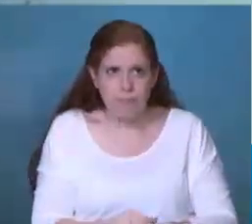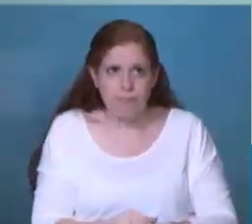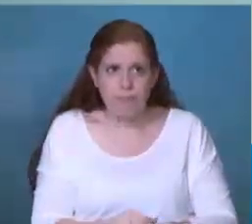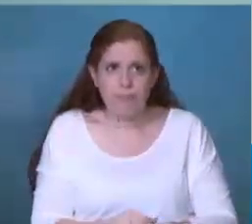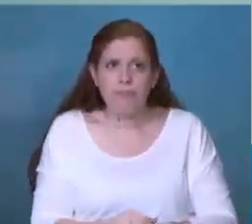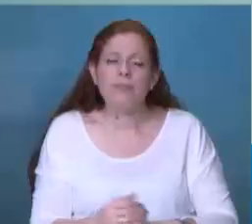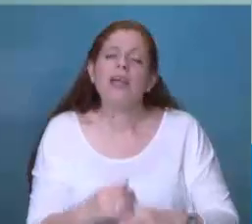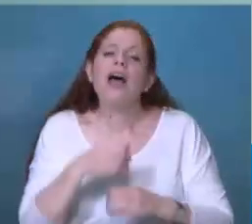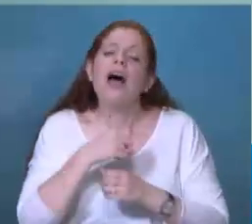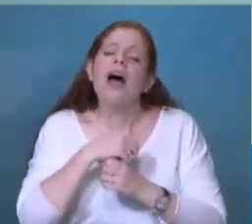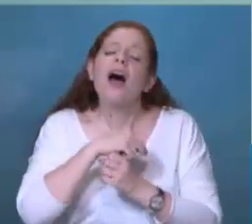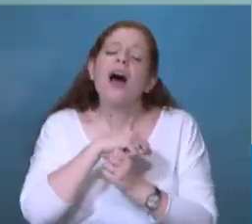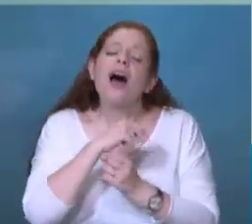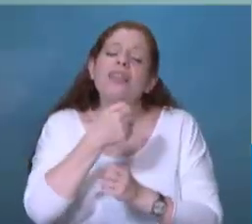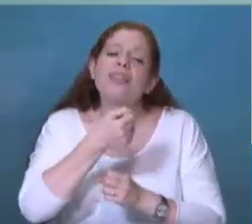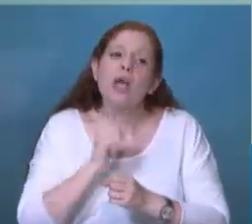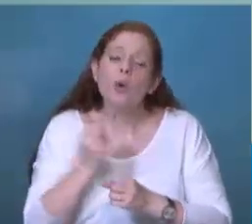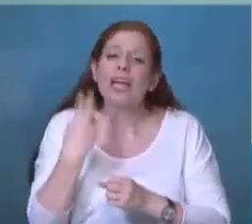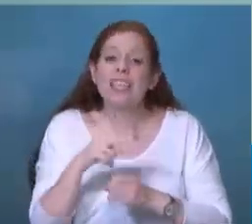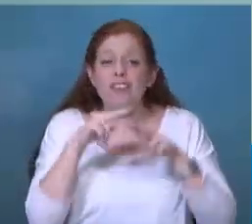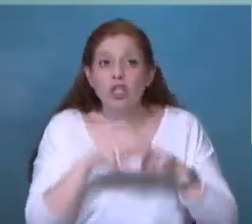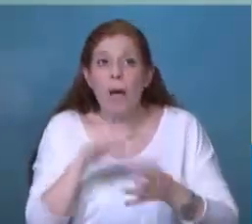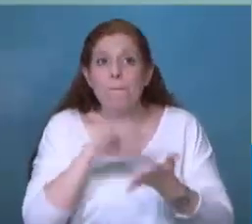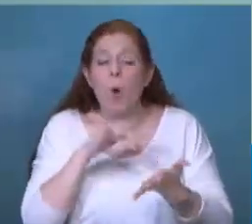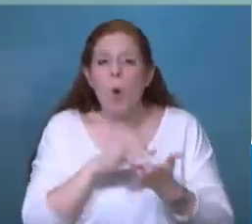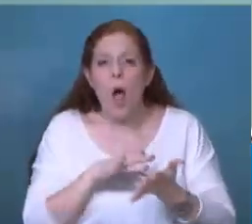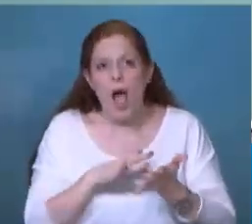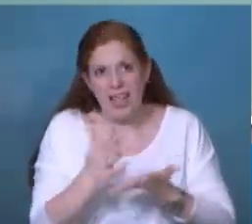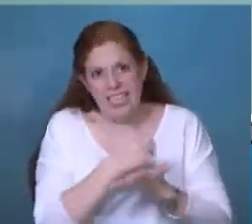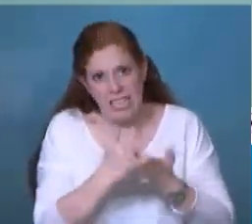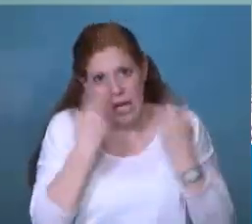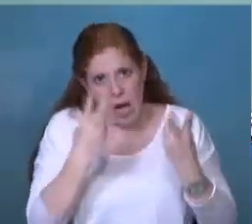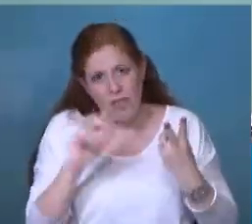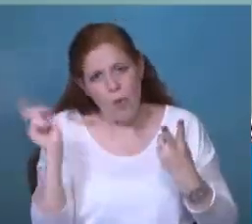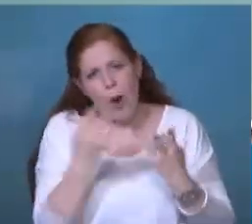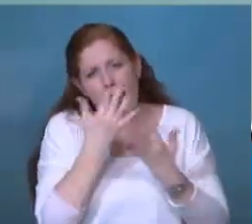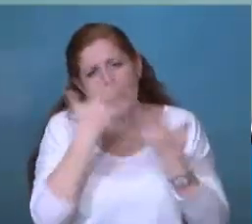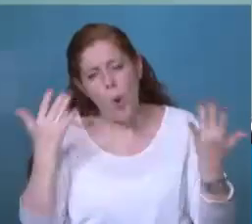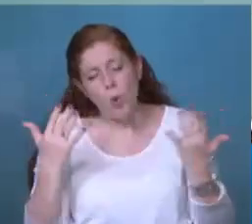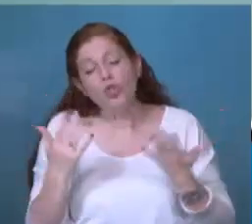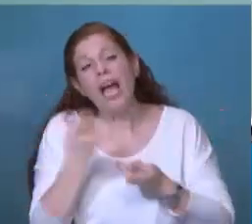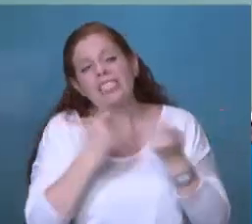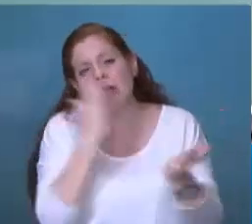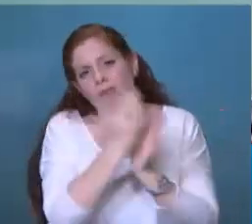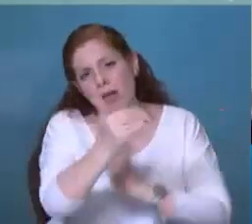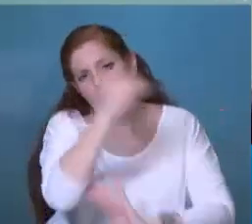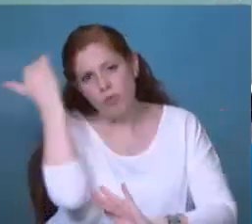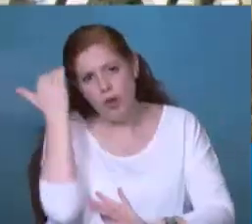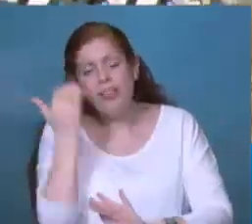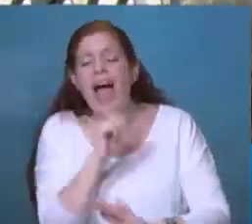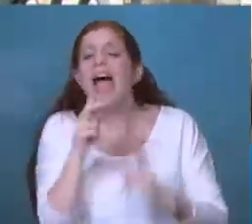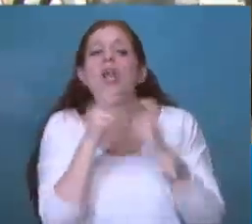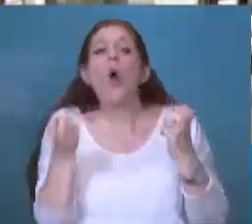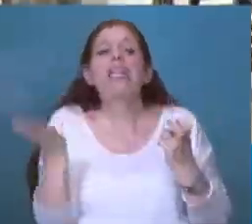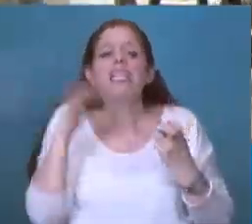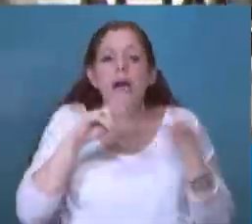תיירות הייתה ונשארה מקור ההכנסה העיקרי כאן, אבל לכולם ברור שהעסק כבר יצא משליטה. אין עוד עיר בעולם